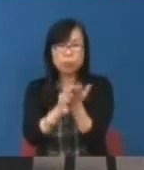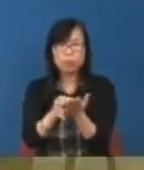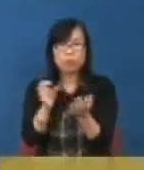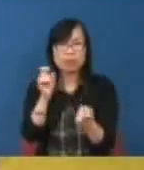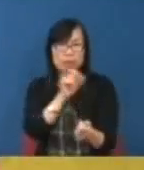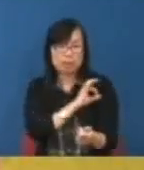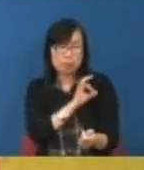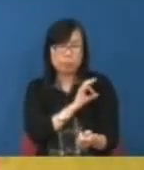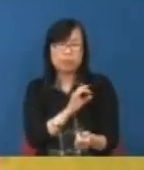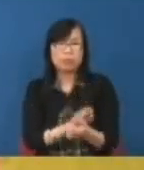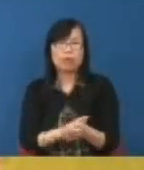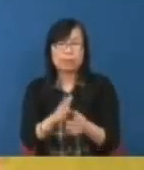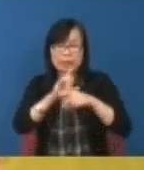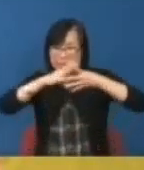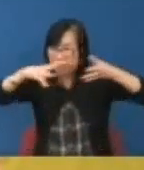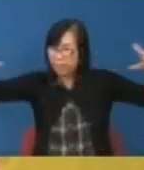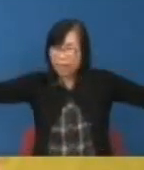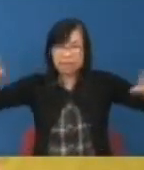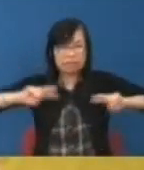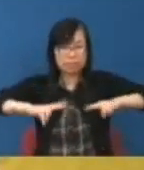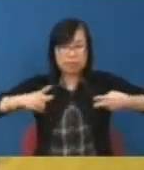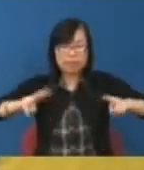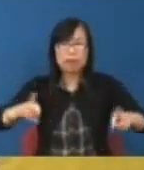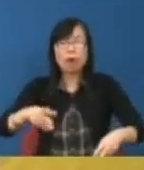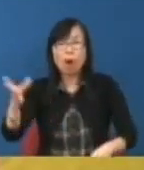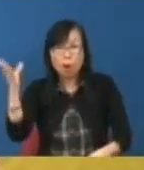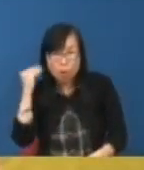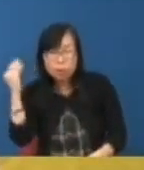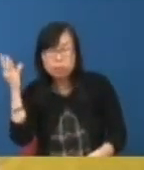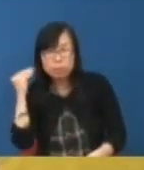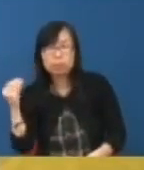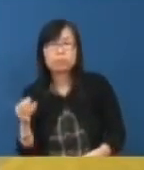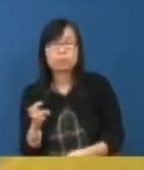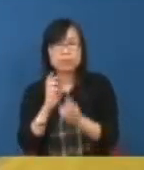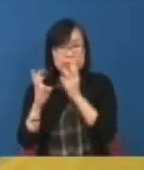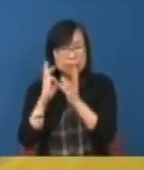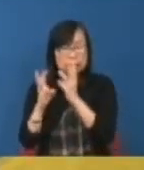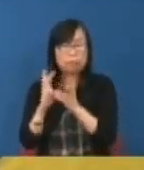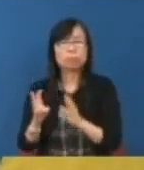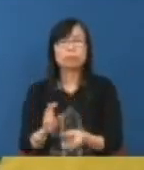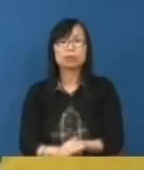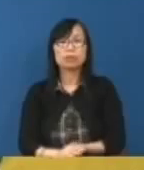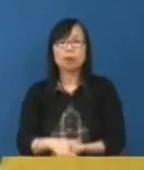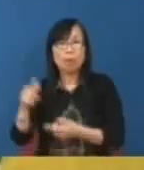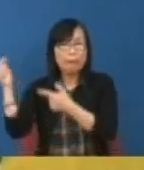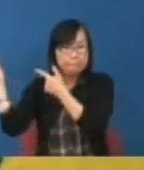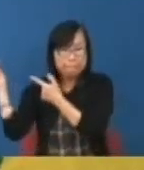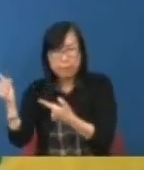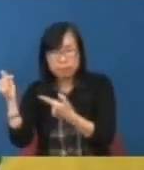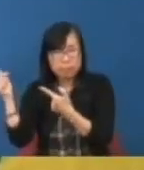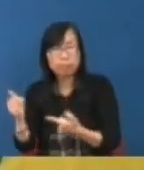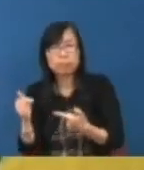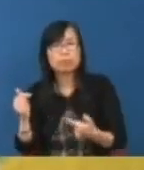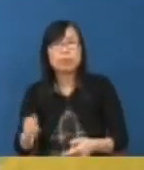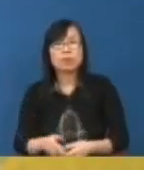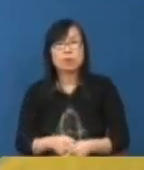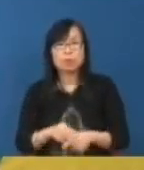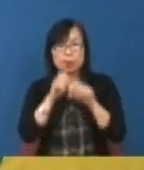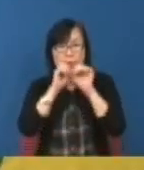可能大型的發展計劃，他們得到一些資訊。第二件事就是說，其實他們不斷推動過一種發展的模